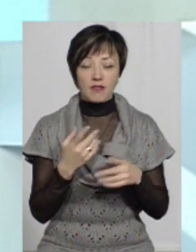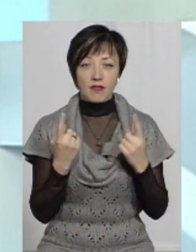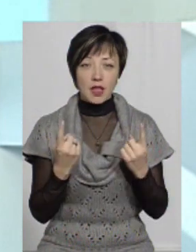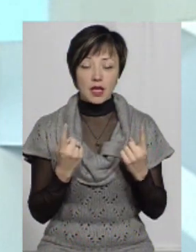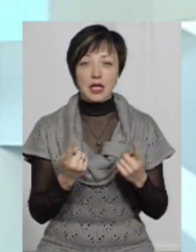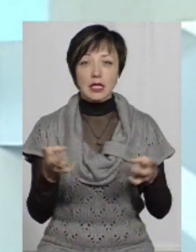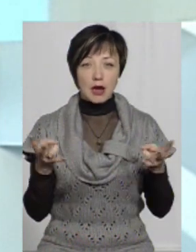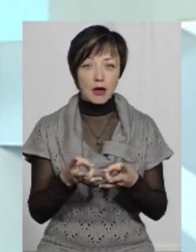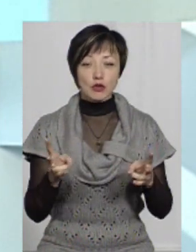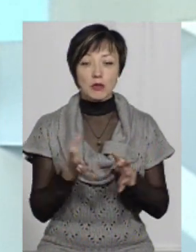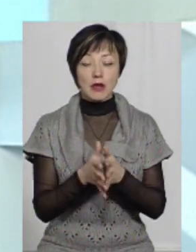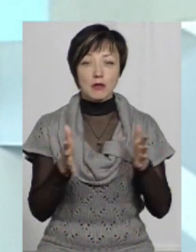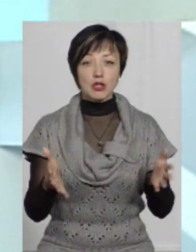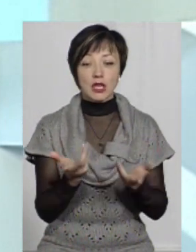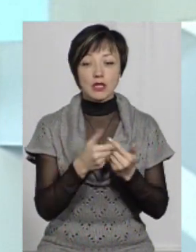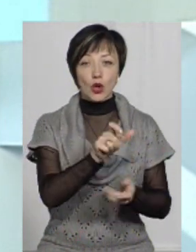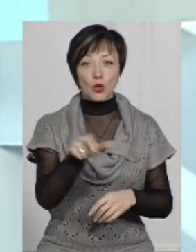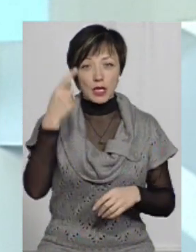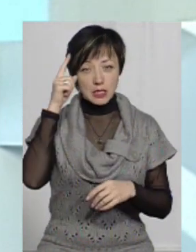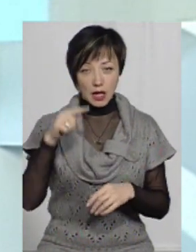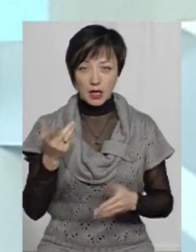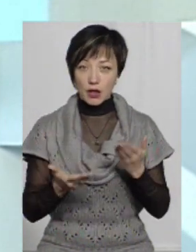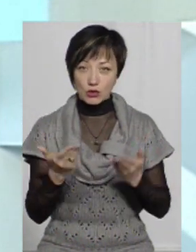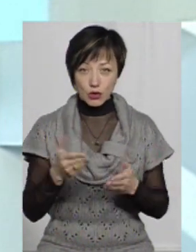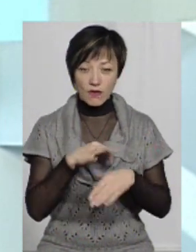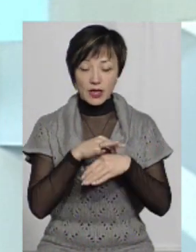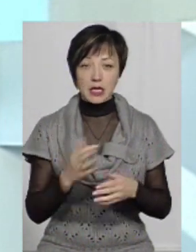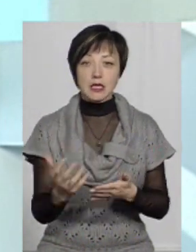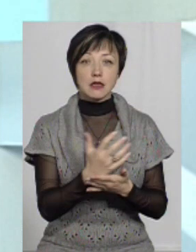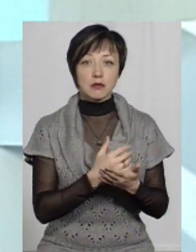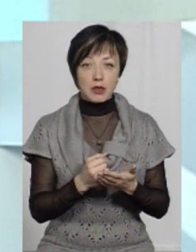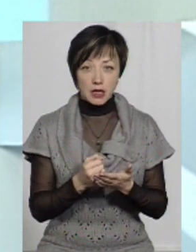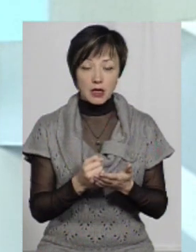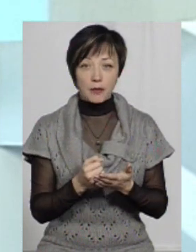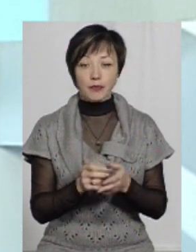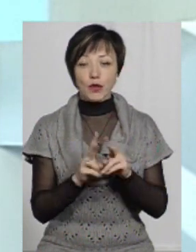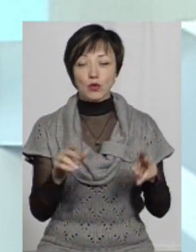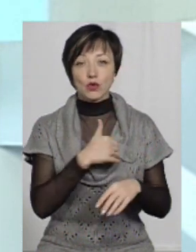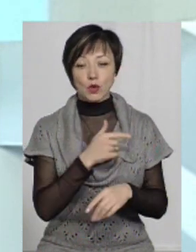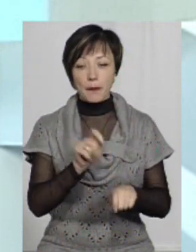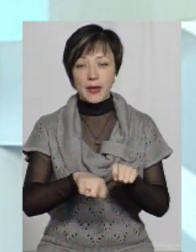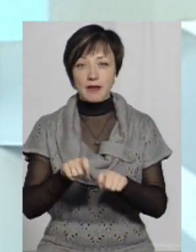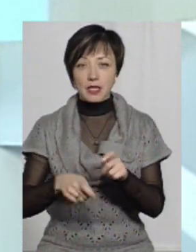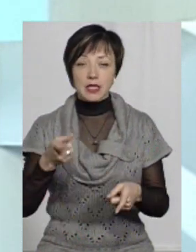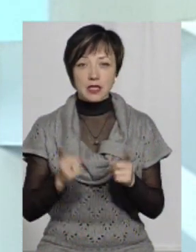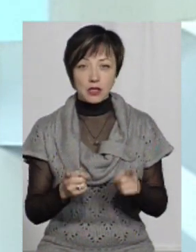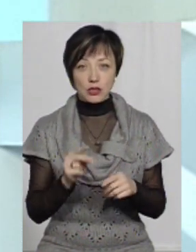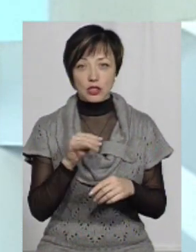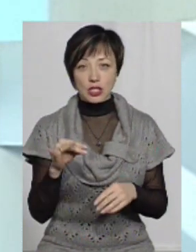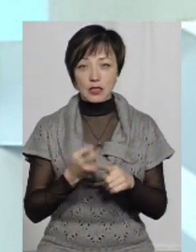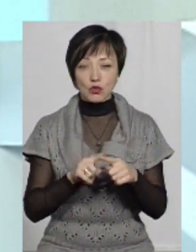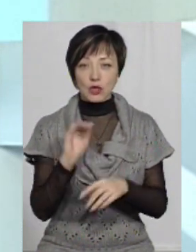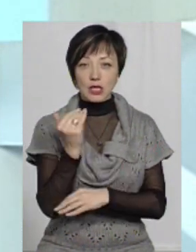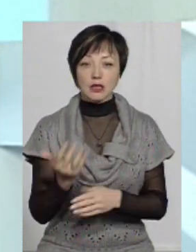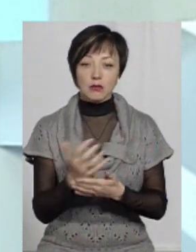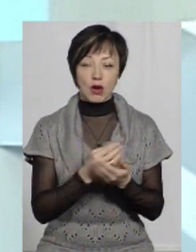І, звичайно, треба, щоб найбільша кількість людей знала. Тому, якщо ведеться якийсь збір, хтось хоче перевірити, чи дійсно на цю